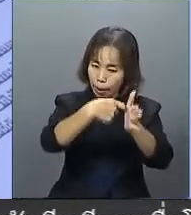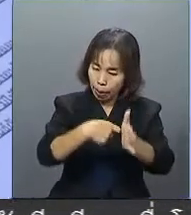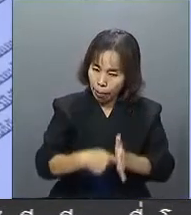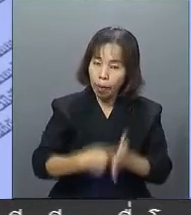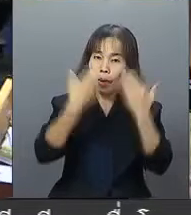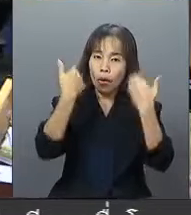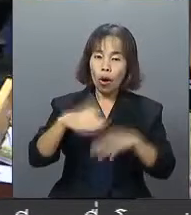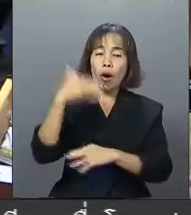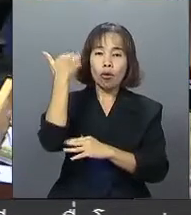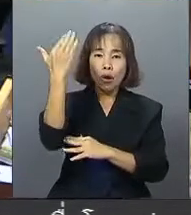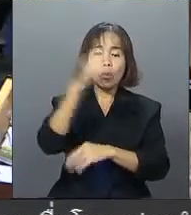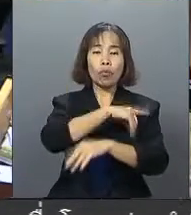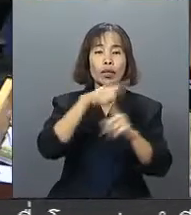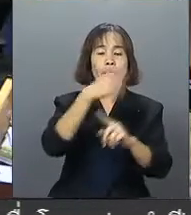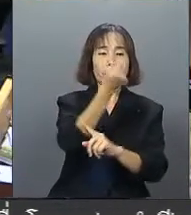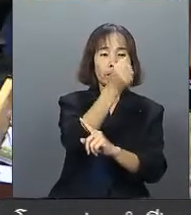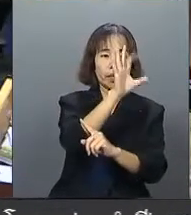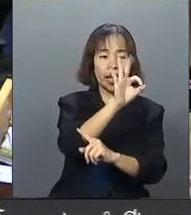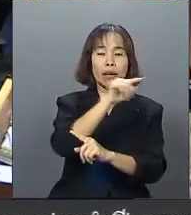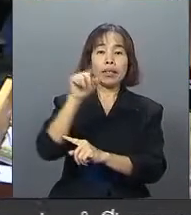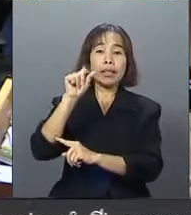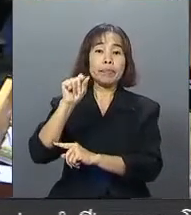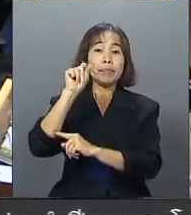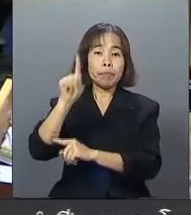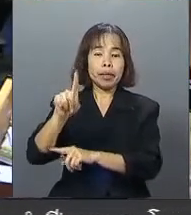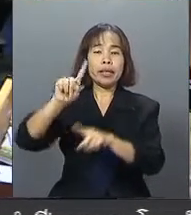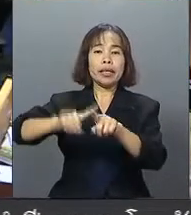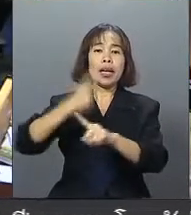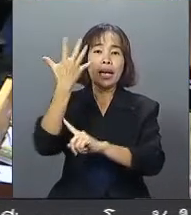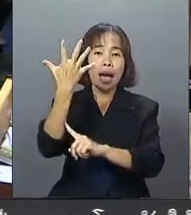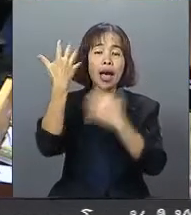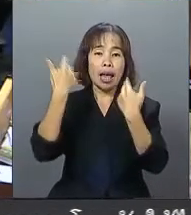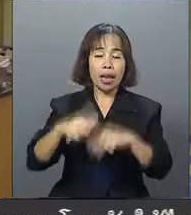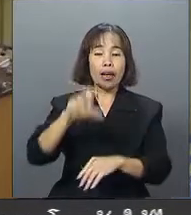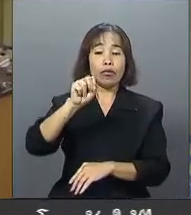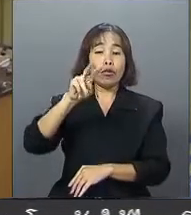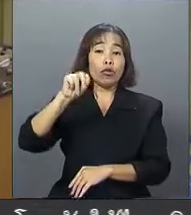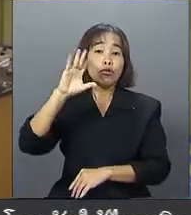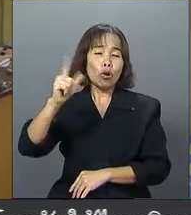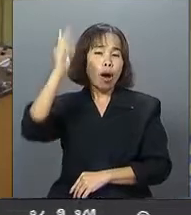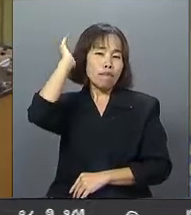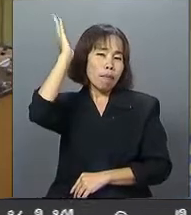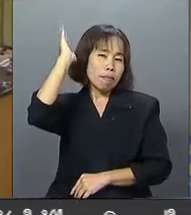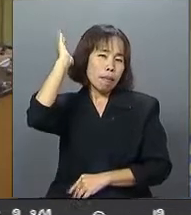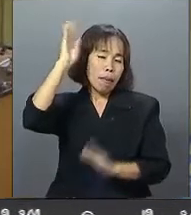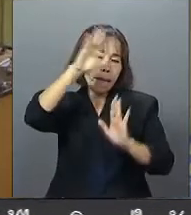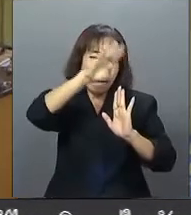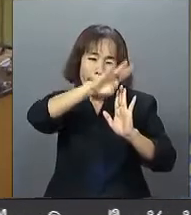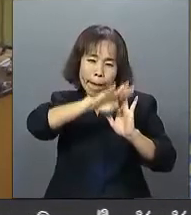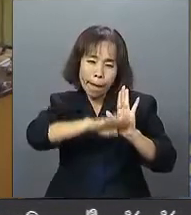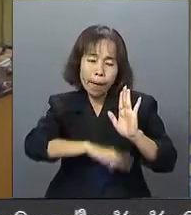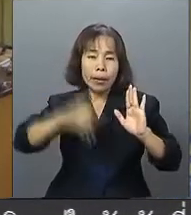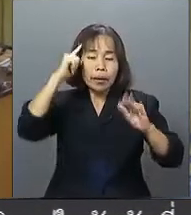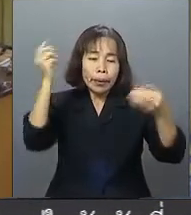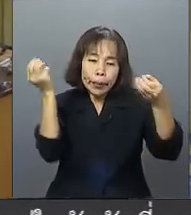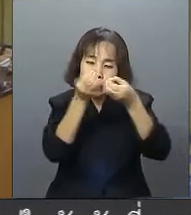ในวันที่19ถึง21พฤษภาคมเพื่อให้สมาชิกสนช.ได้ถกแถลงแลกเปลี่ยนความคิดเห็นเพื่อสังเคราะห์เนื้อหา